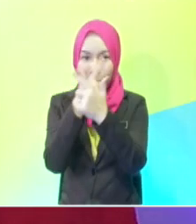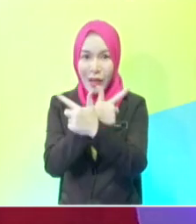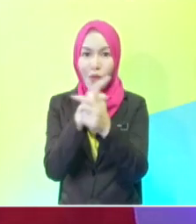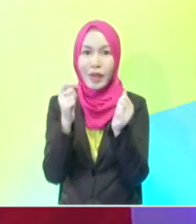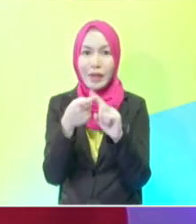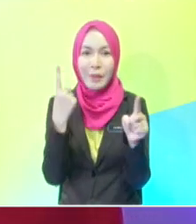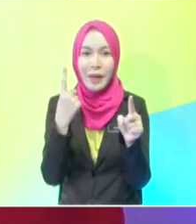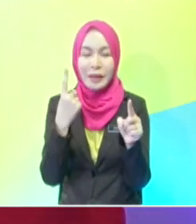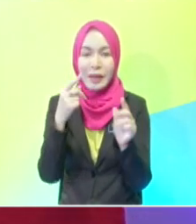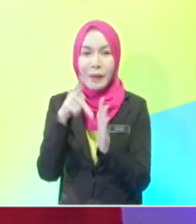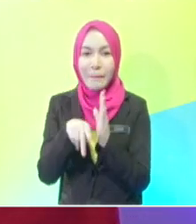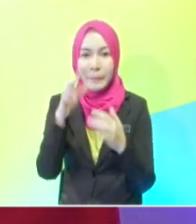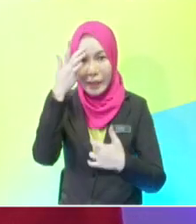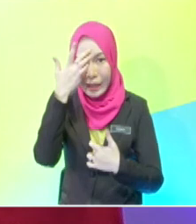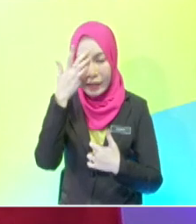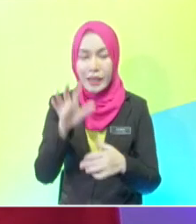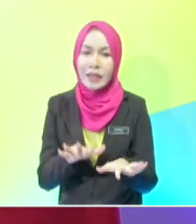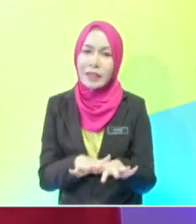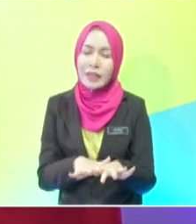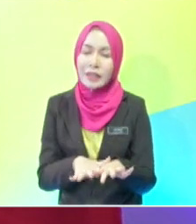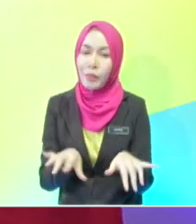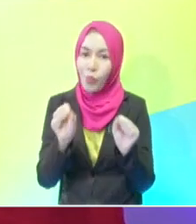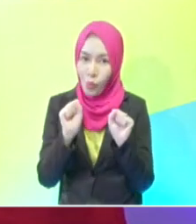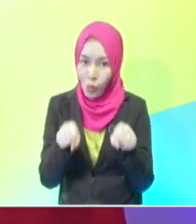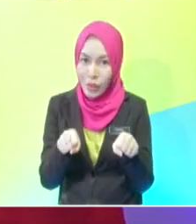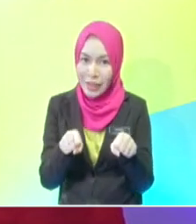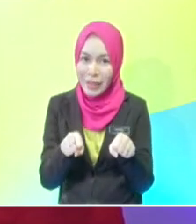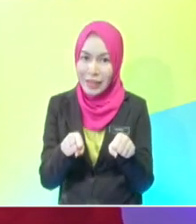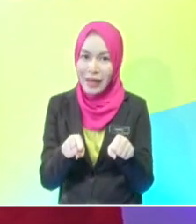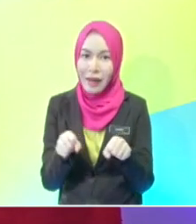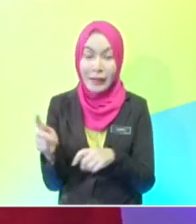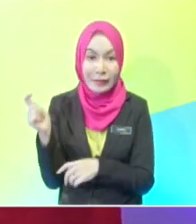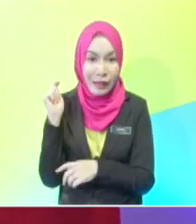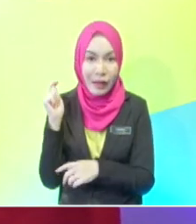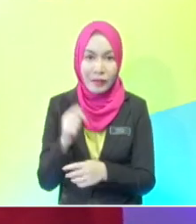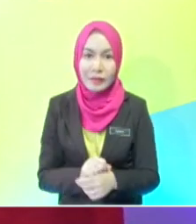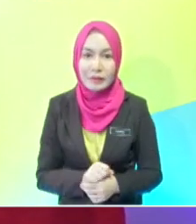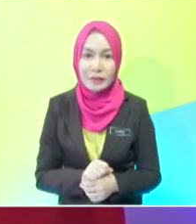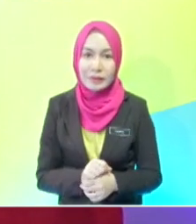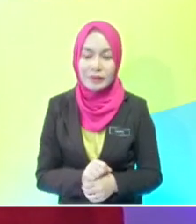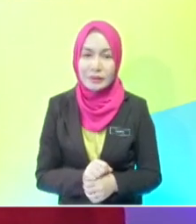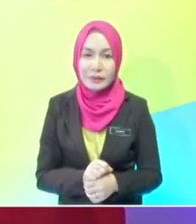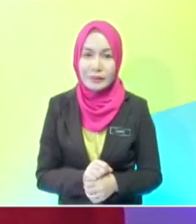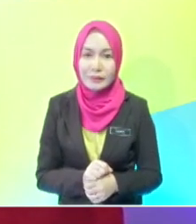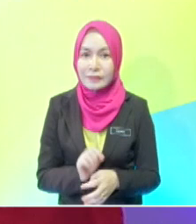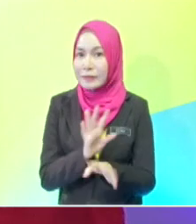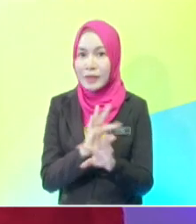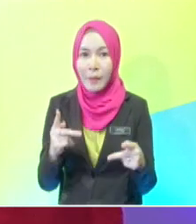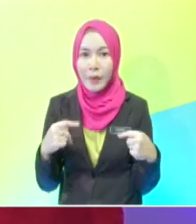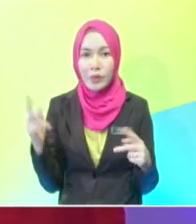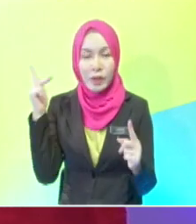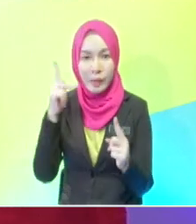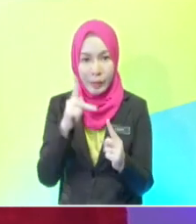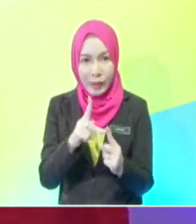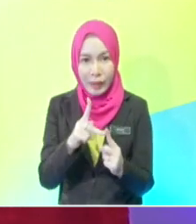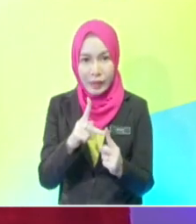adalah yang tahan penyakit jadi kita akan kurangkan kos dari segi yang pertama kita tak perlu kepada